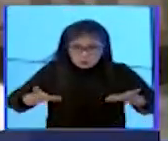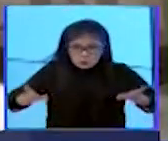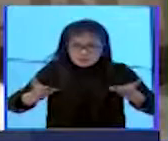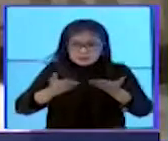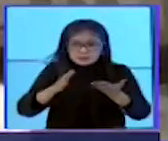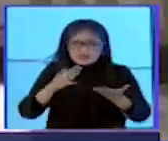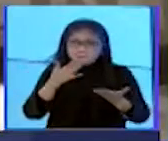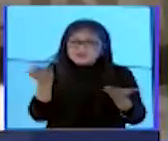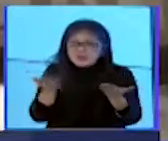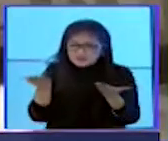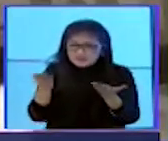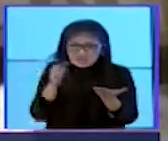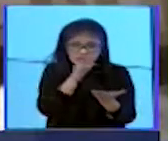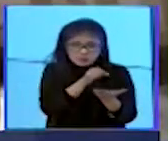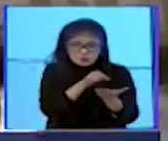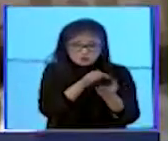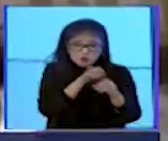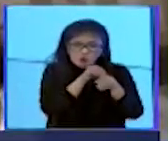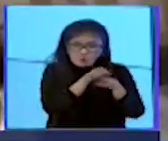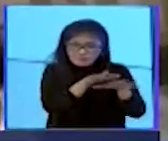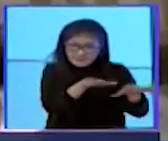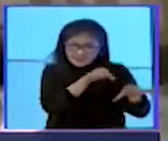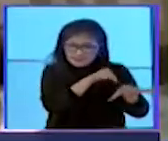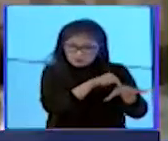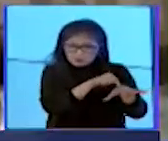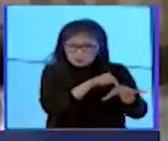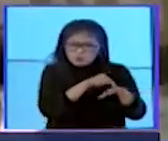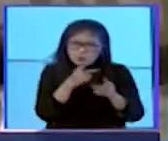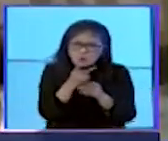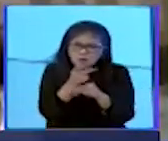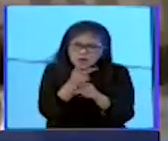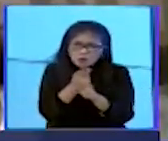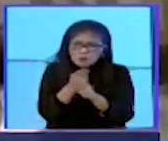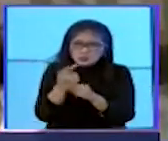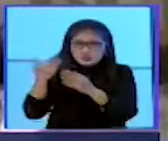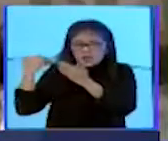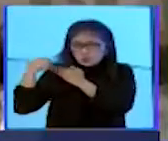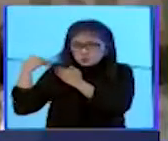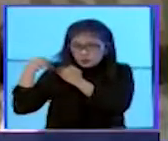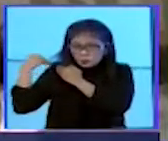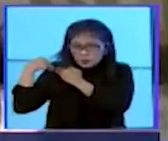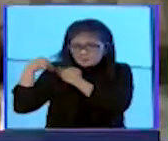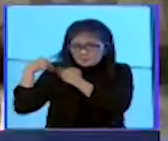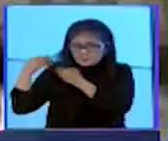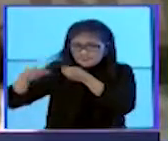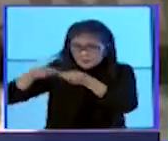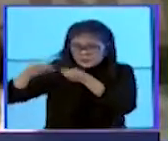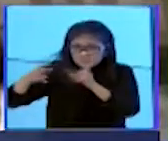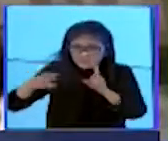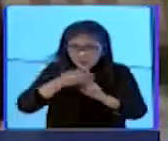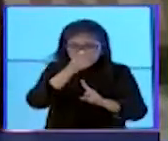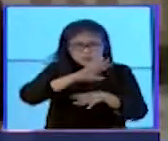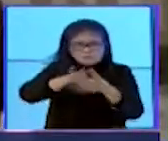masa pademi ini para guru tidak dituntut untuk penyelesaian materi secara keseluruhan